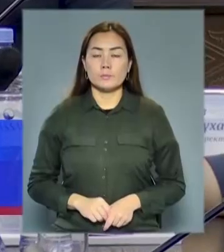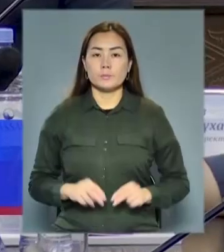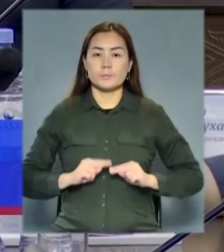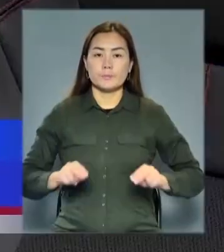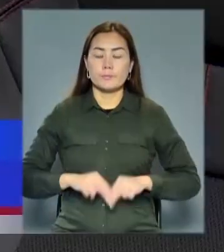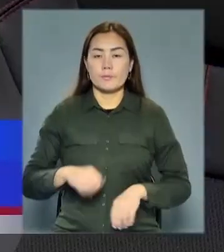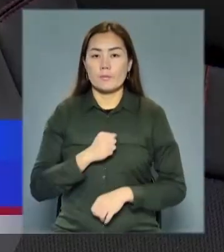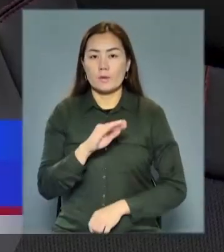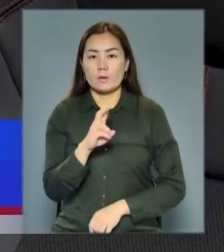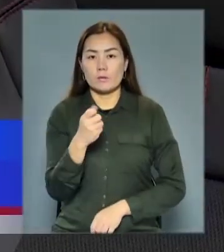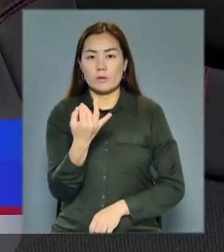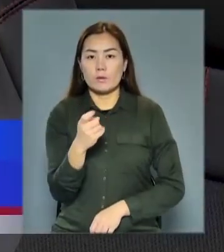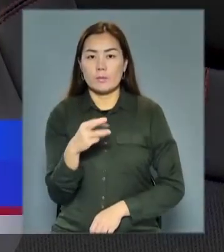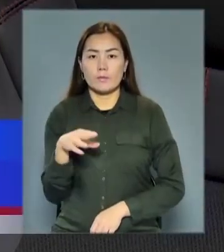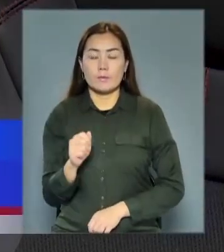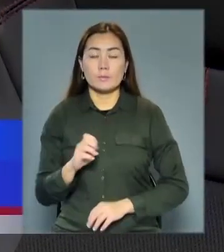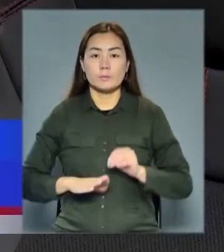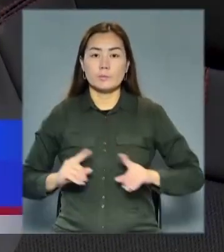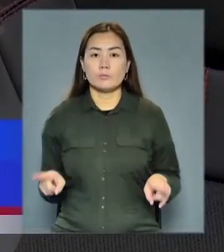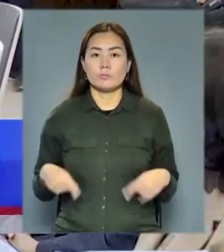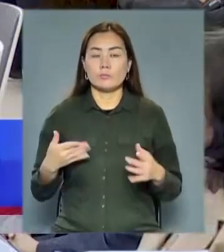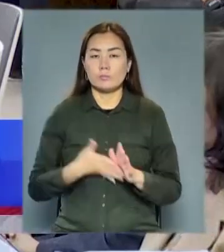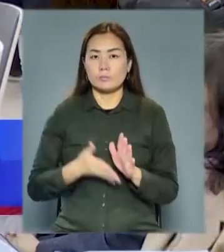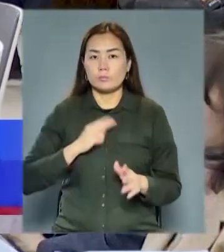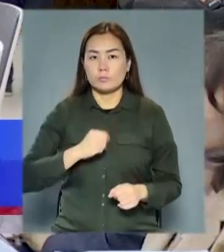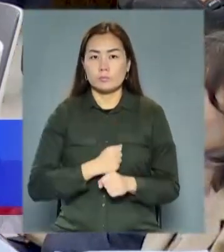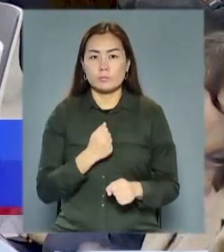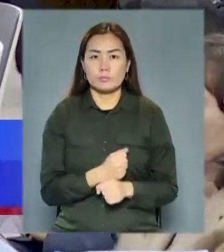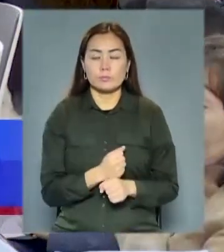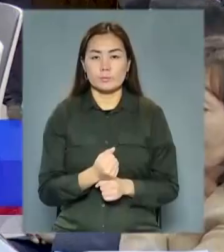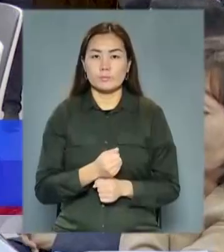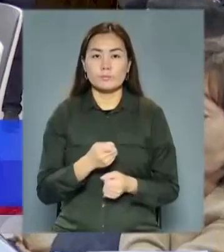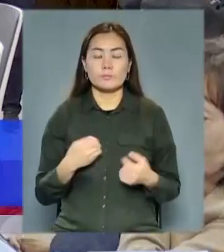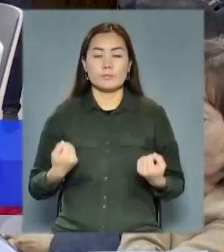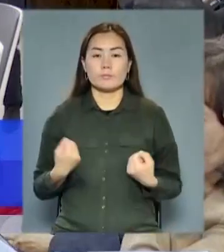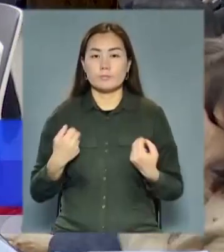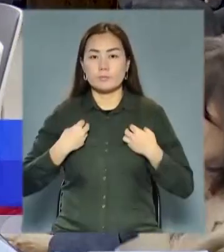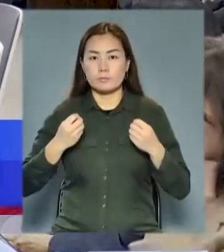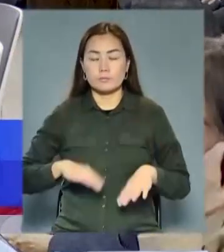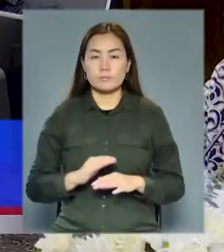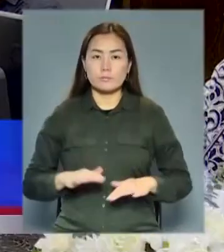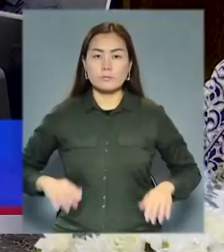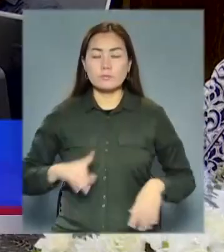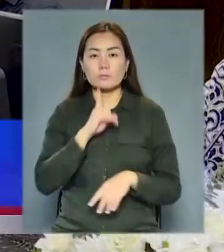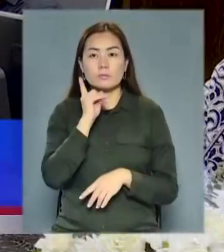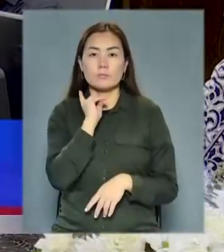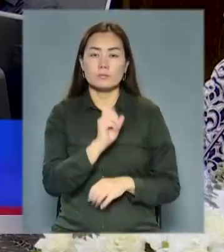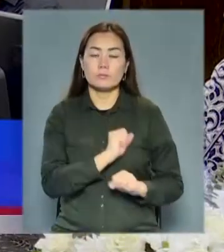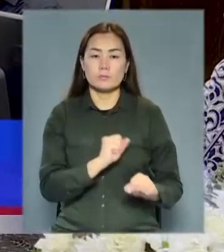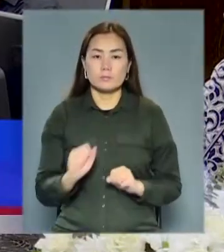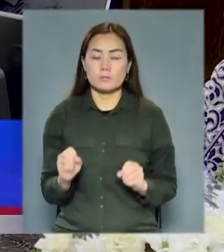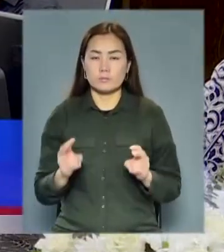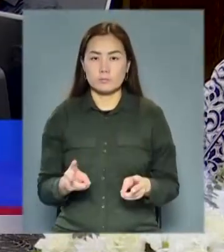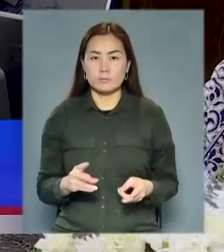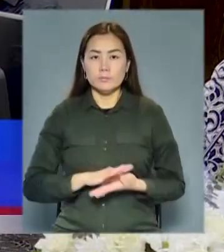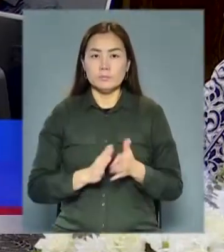Ұлағатты ұстаз Жанна Шаяхметова заң саласын кешенін дамытуда іргелі зерттеулер жасап, құқықтану саласына елеулі еңбек сіңірген, балалары мен жасөспірімдердің құқығын